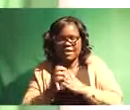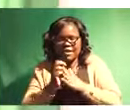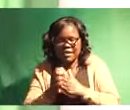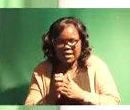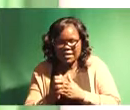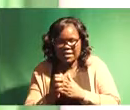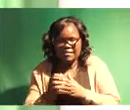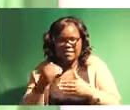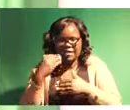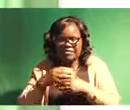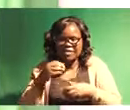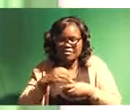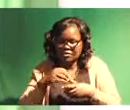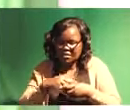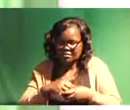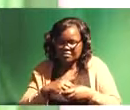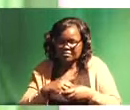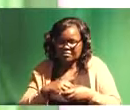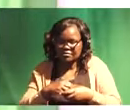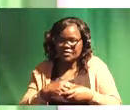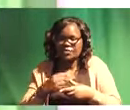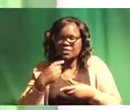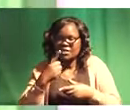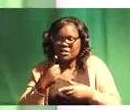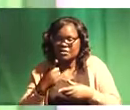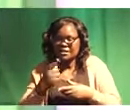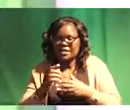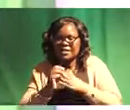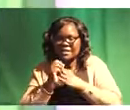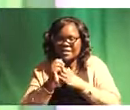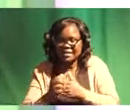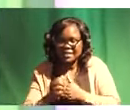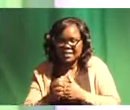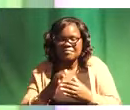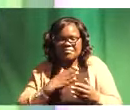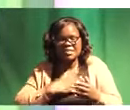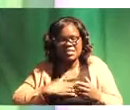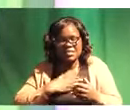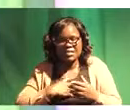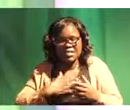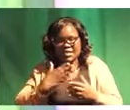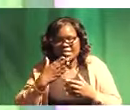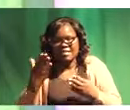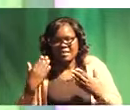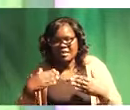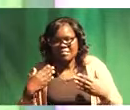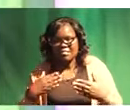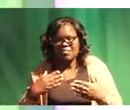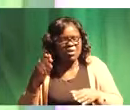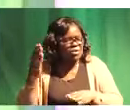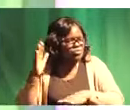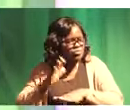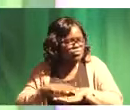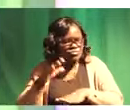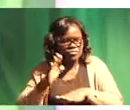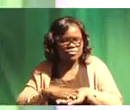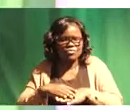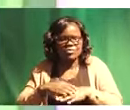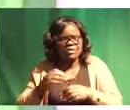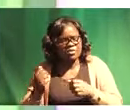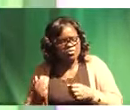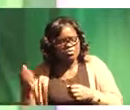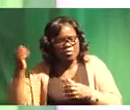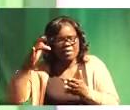hata baada ya uchaguzi. Mimi nataka niwaambie viongozi, jameni, hawa wananchi ni watu wangwana sana. Waliamuka